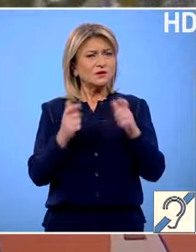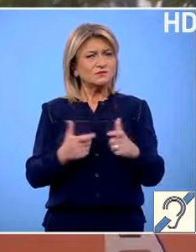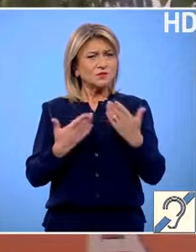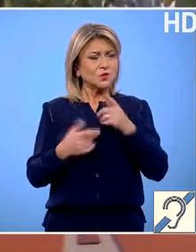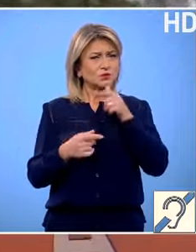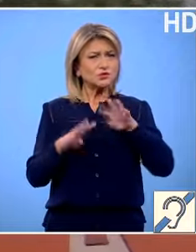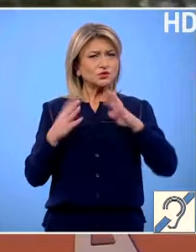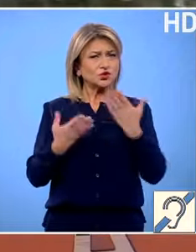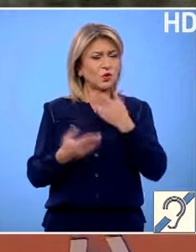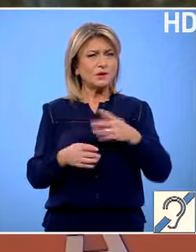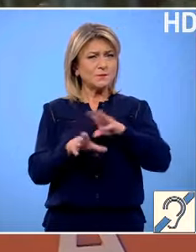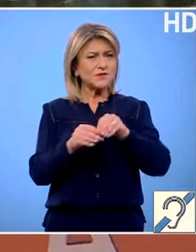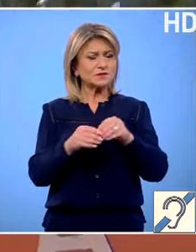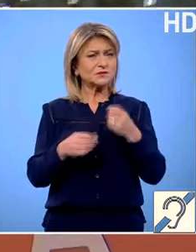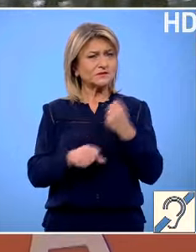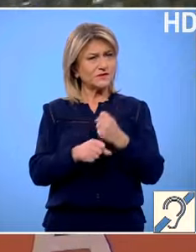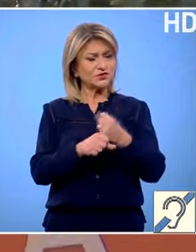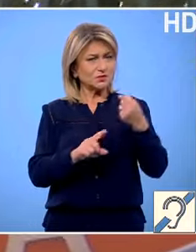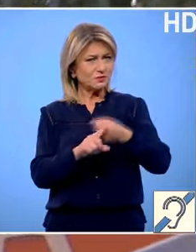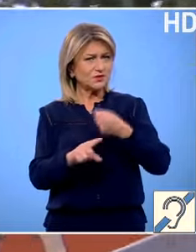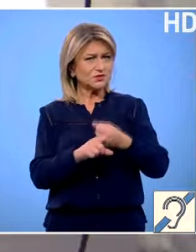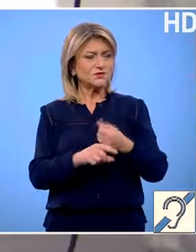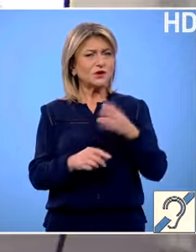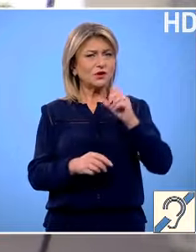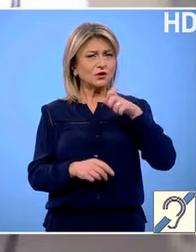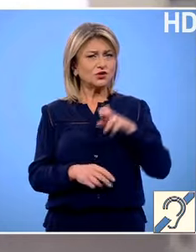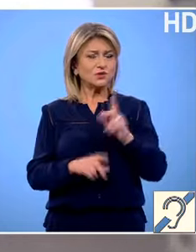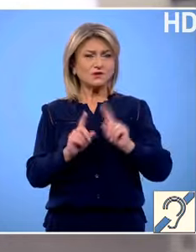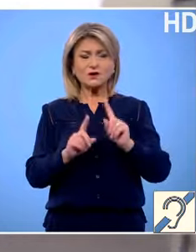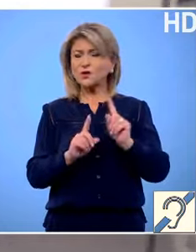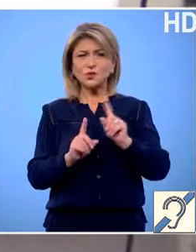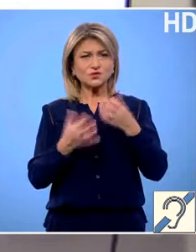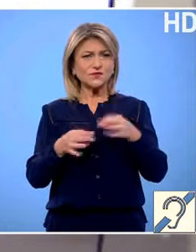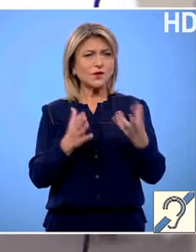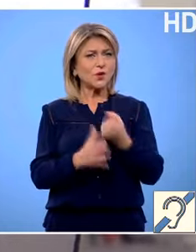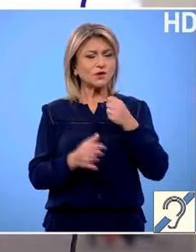școlii. Părinții au anunțat că vor protesta în fața colegiului dacă nu vor fi luate măsuri.